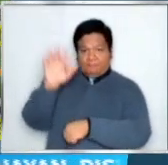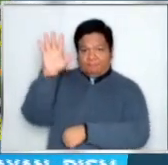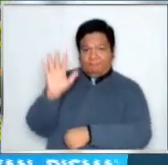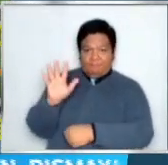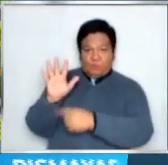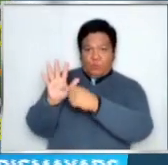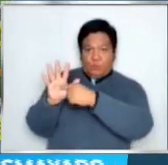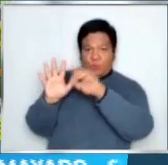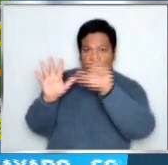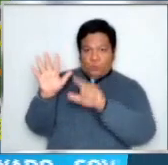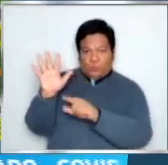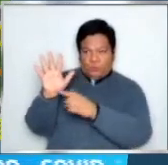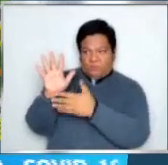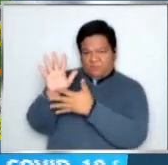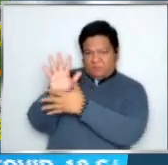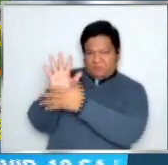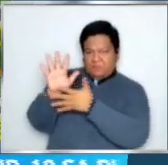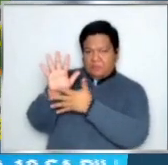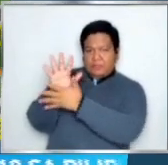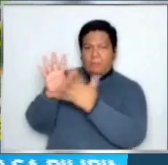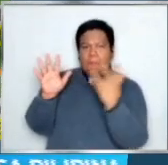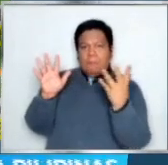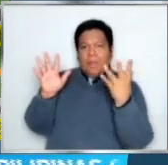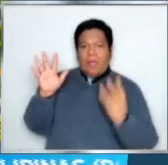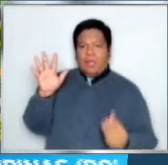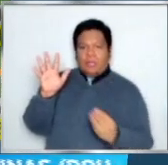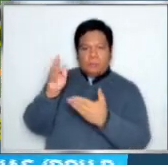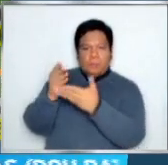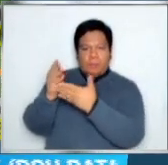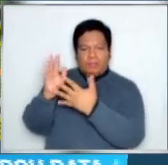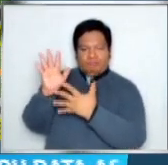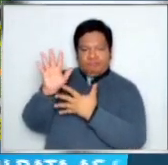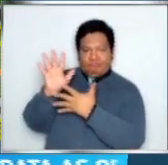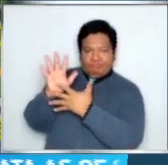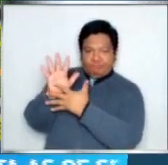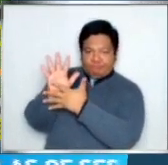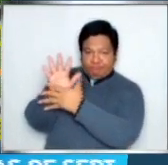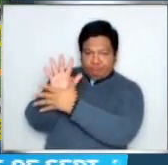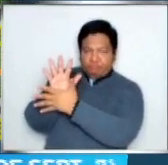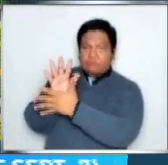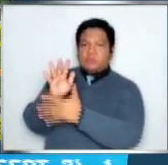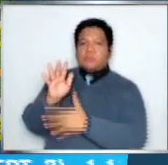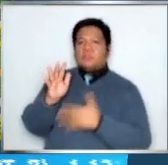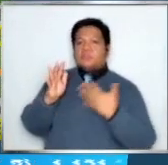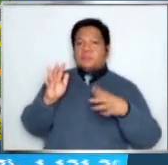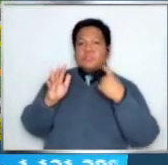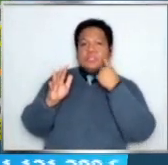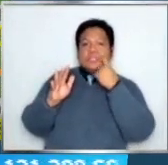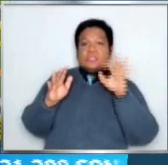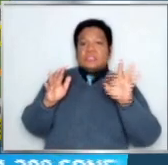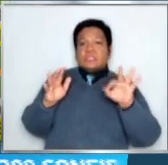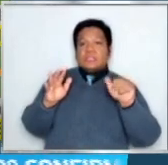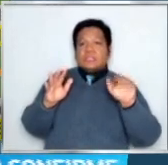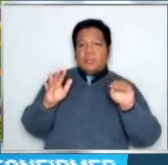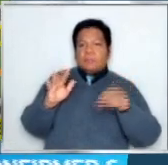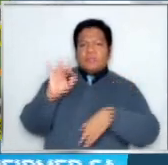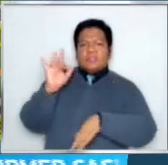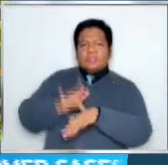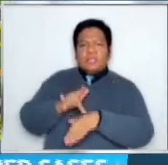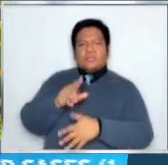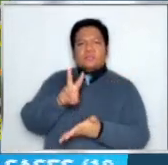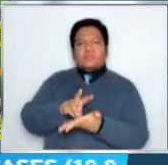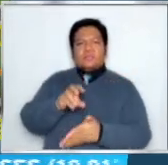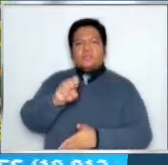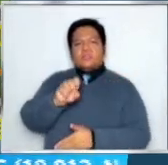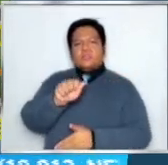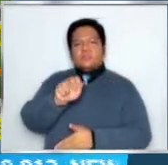Batangas. Pagkatapos mag-landfall sa may bandang San Juan, Batangas, kaninang alas 9 ng umaga. At dahil po dito, meron pa rin tayong nakataas